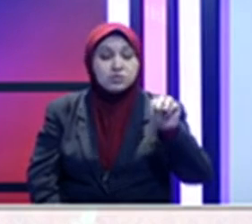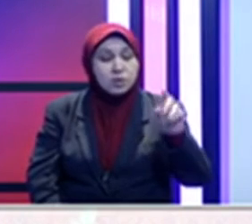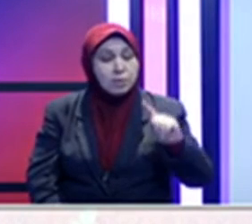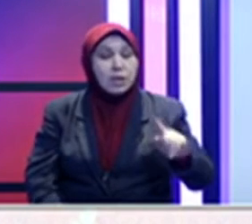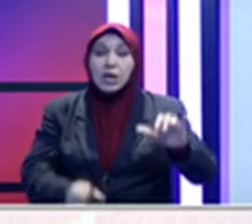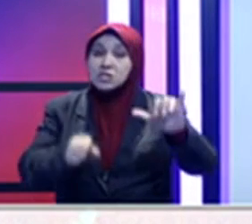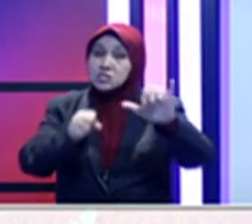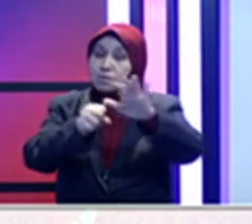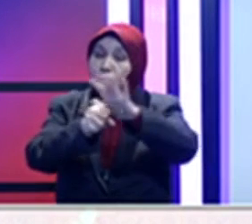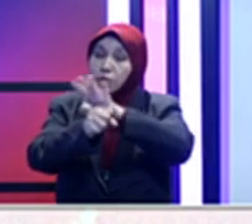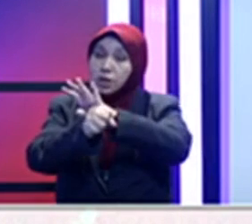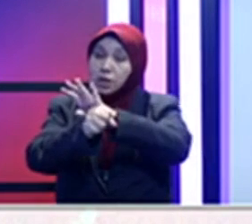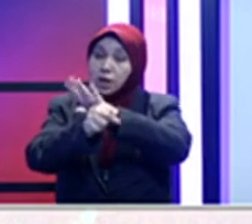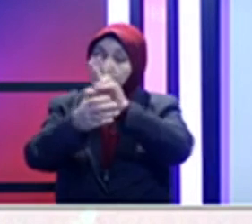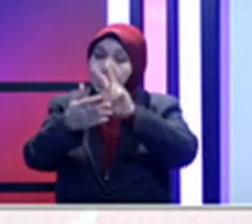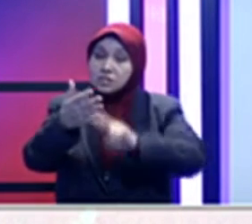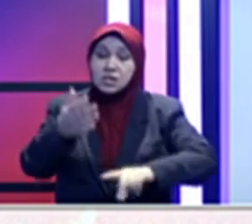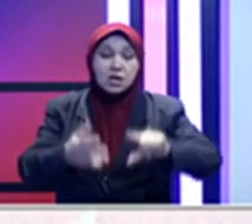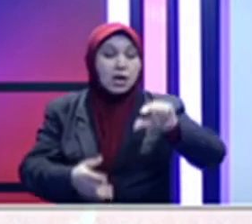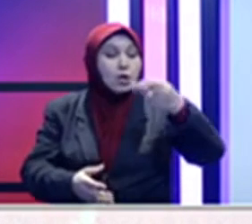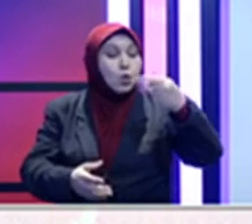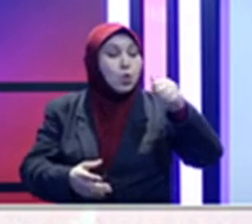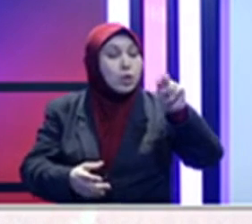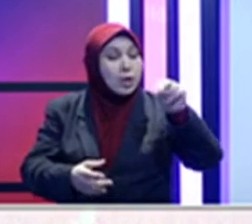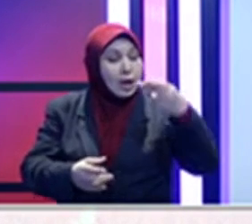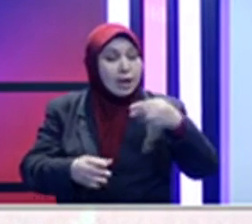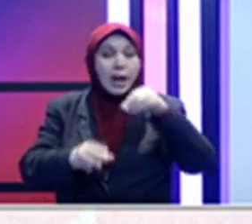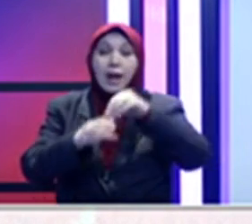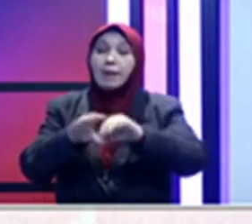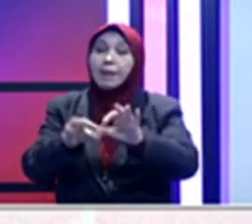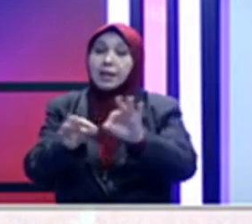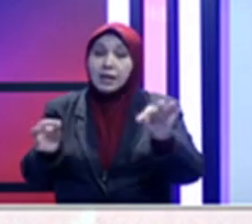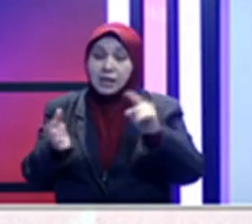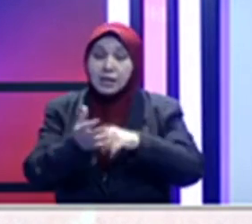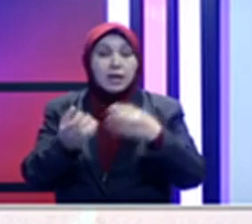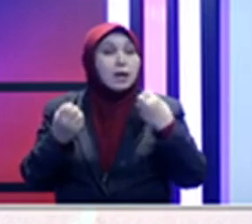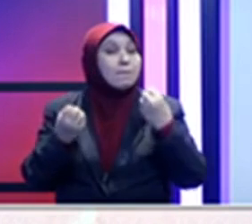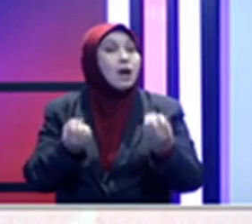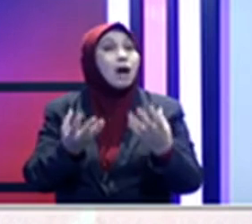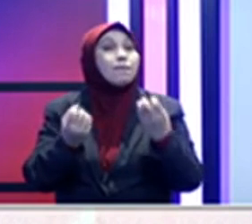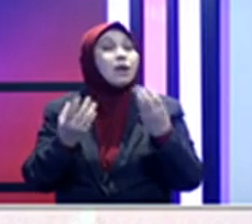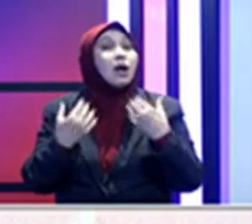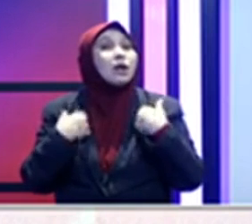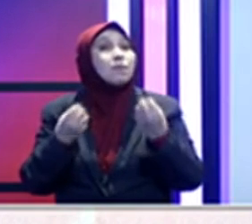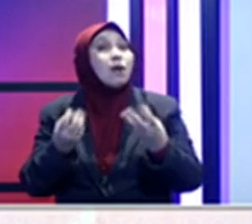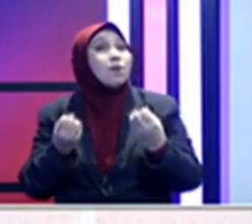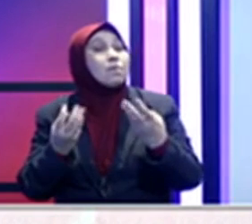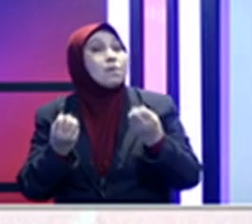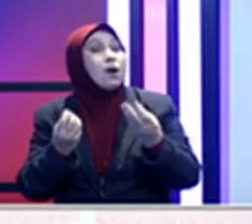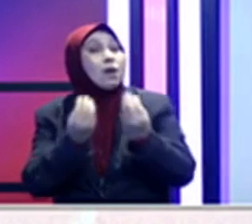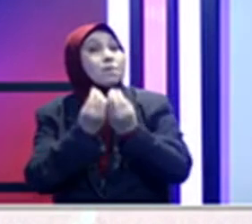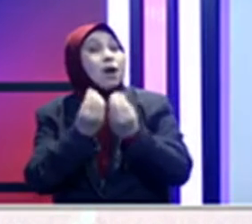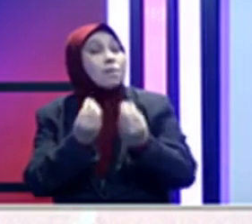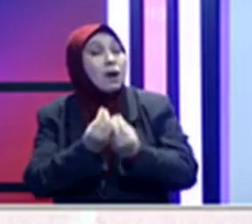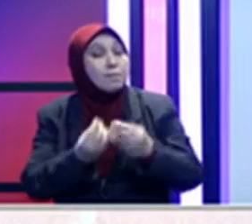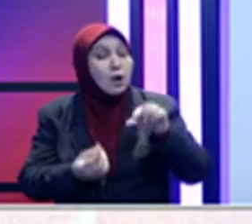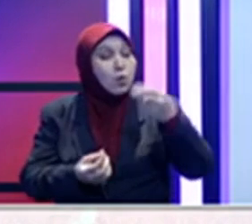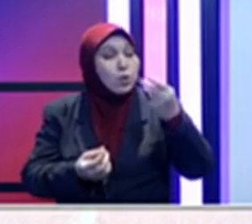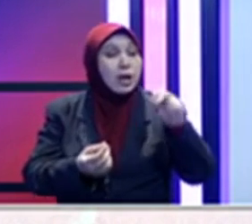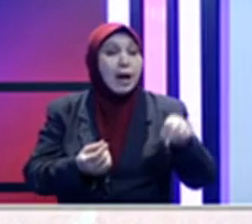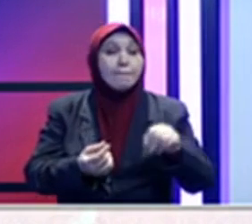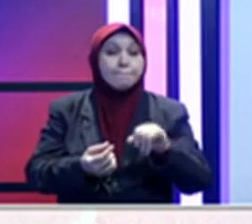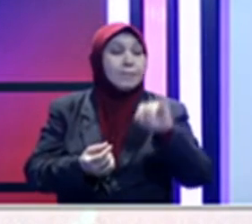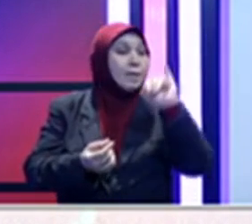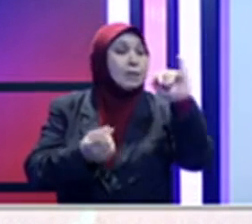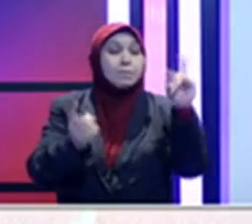sempurnakan bacaan gunnah dalam ayat ini hadaba pengguna itu dalam kalimah pilihan kita ini yang pertama mim